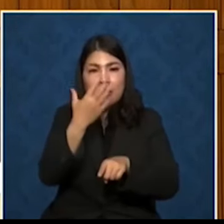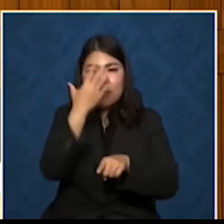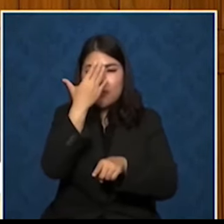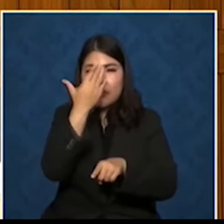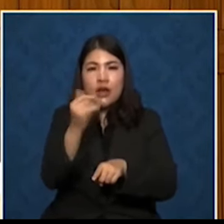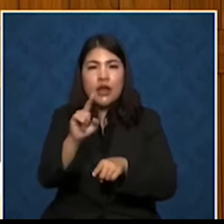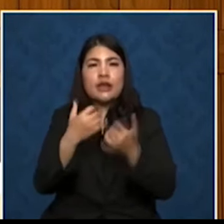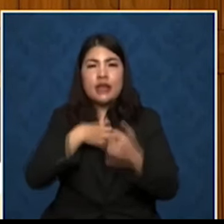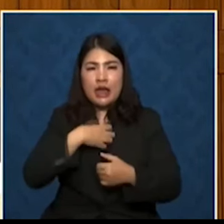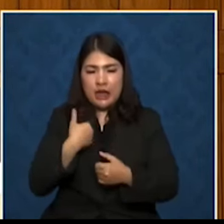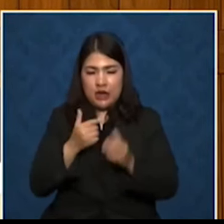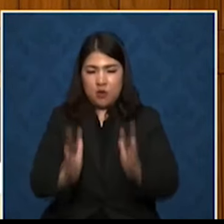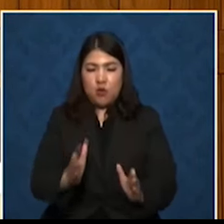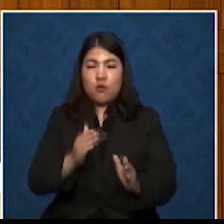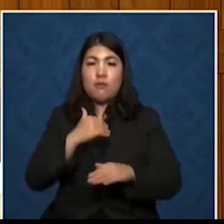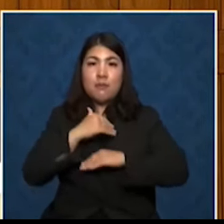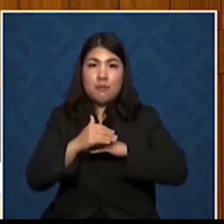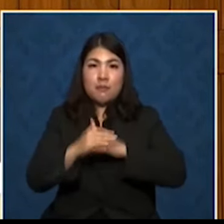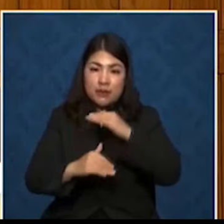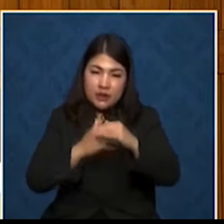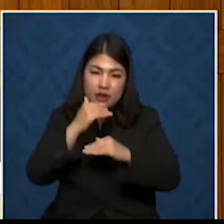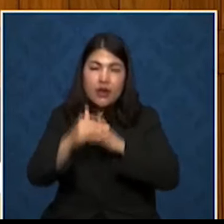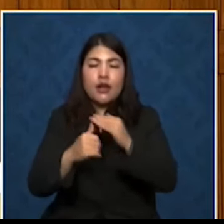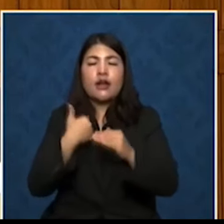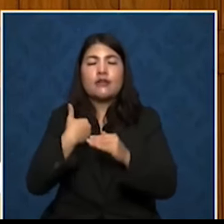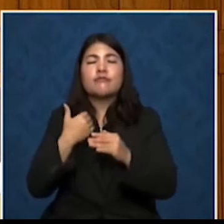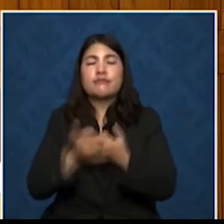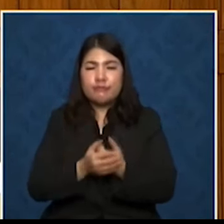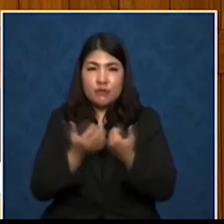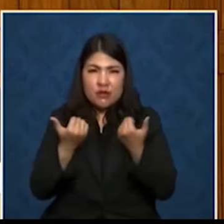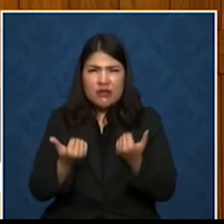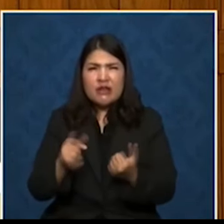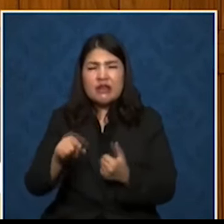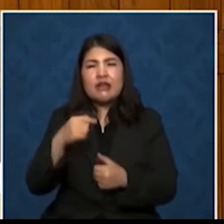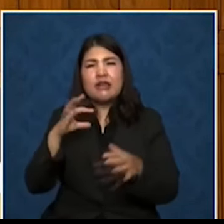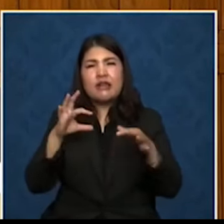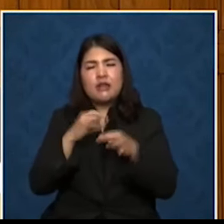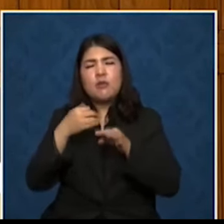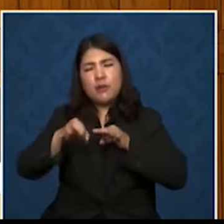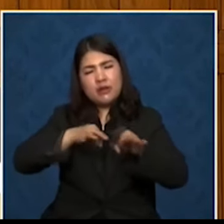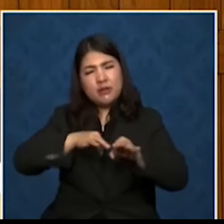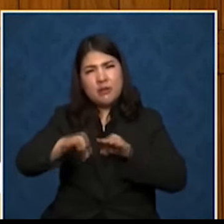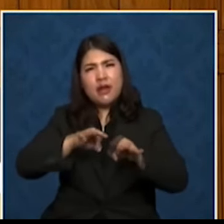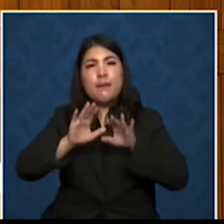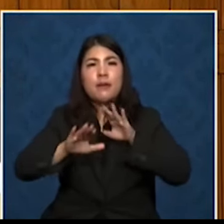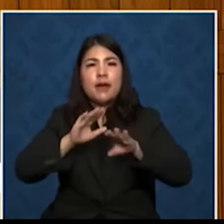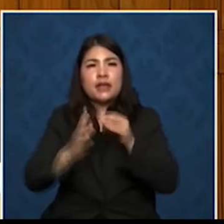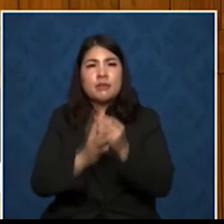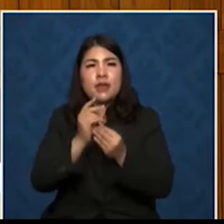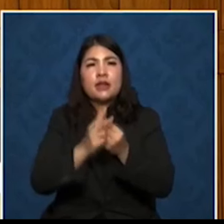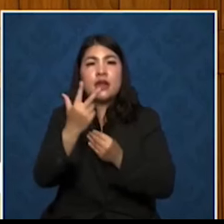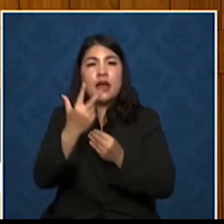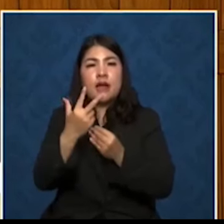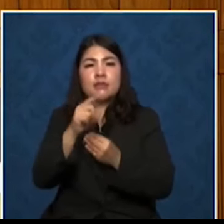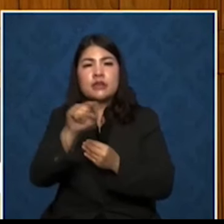องพี่น้องประชาชนดีขึ้นอัี้กเปตวอยางเขาๆ นะครับแลวเรองของ 8 พิล่าที่อธิบายไปเมื่อซั 3 ส่ที่ผ่านมาเรื่ข